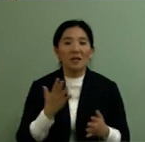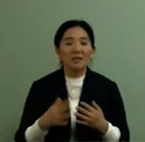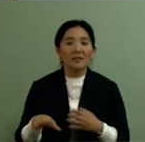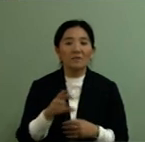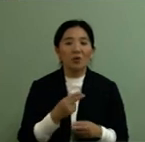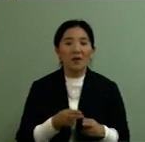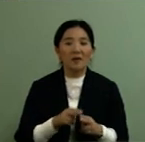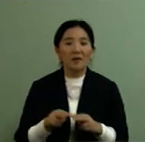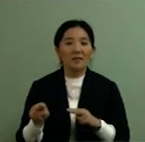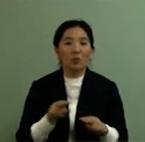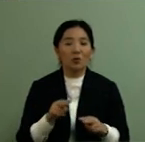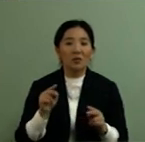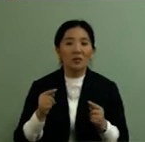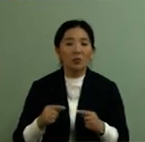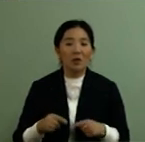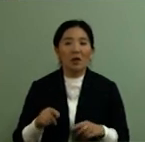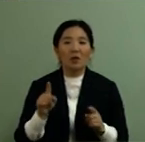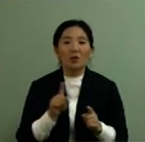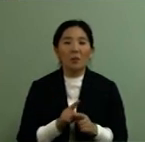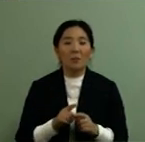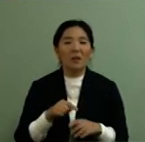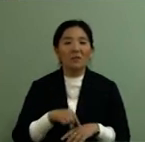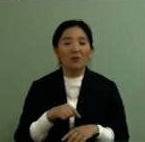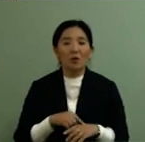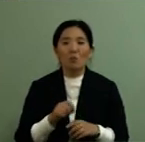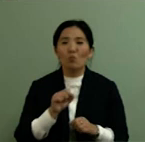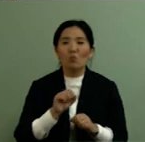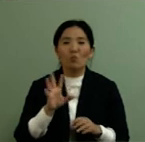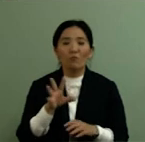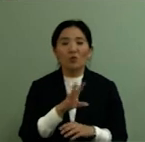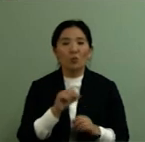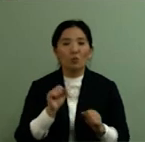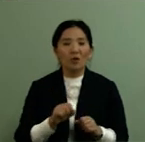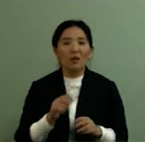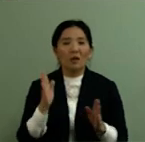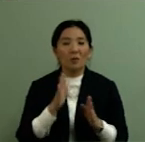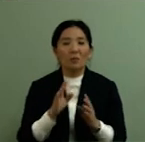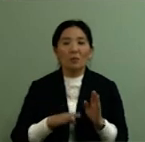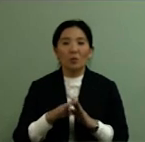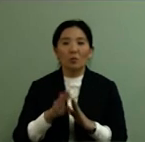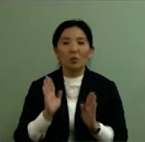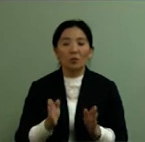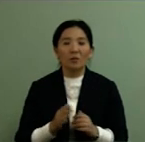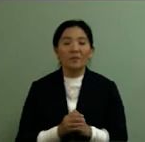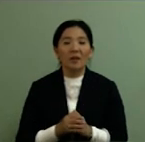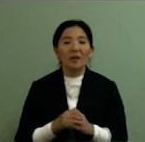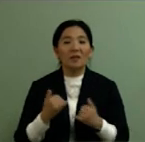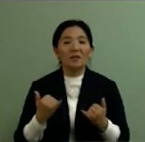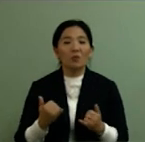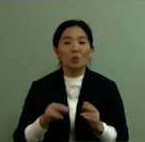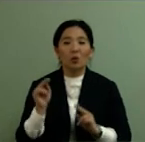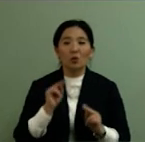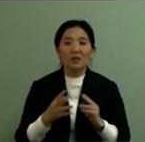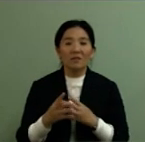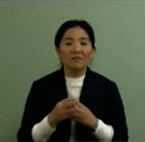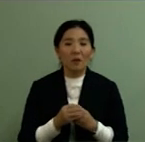это соблюдать, ребят, то это позволит избежать многих геоэкологических проблем. На сегодняшний урок